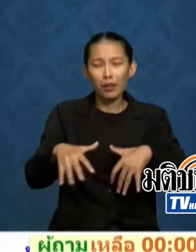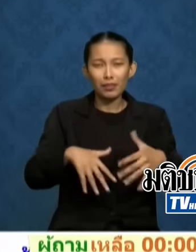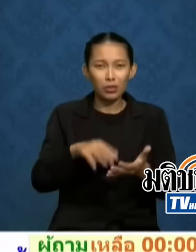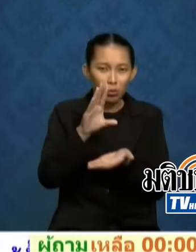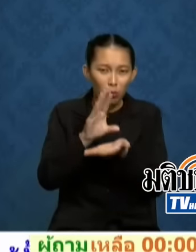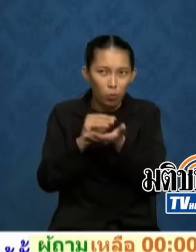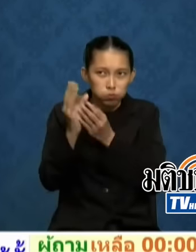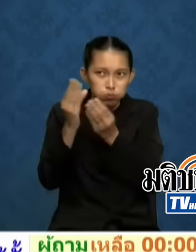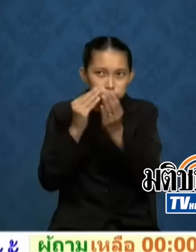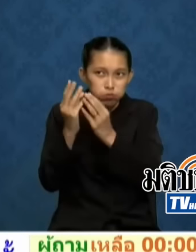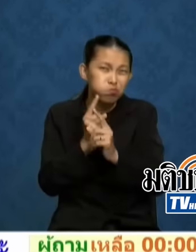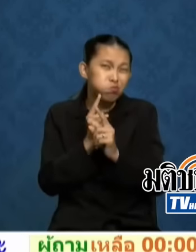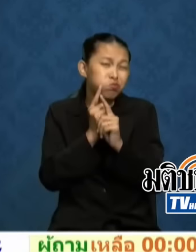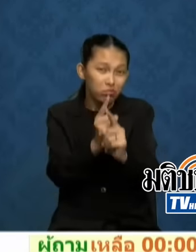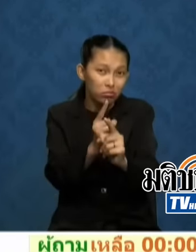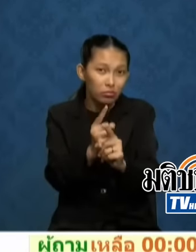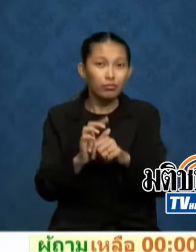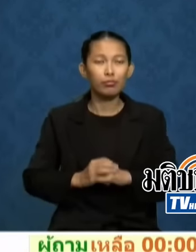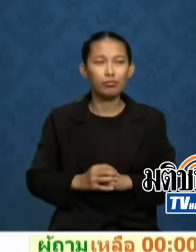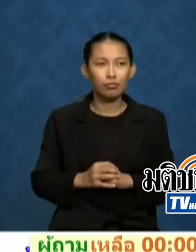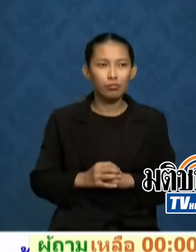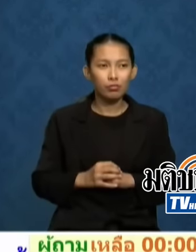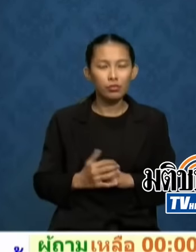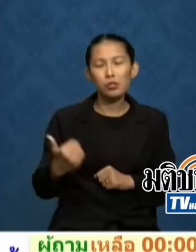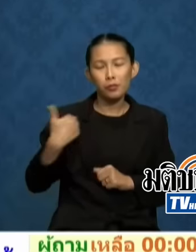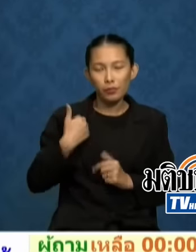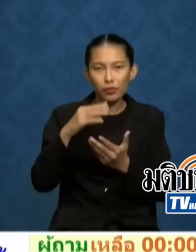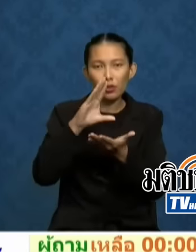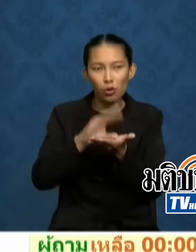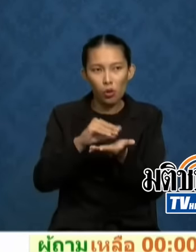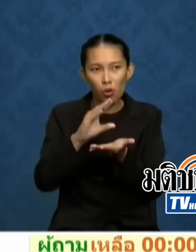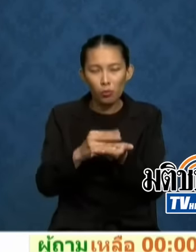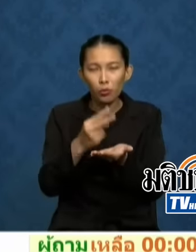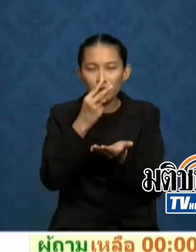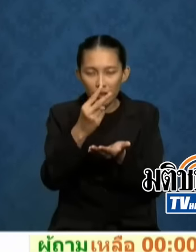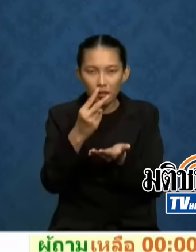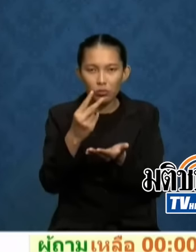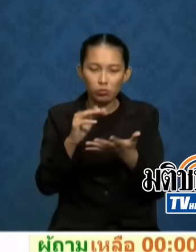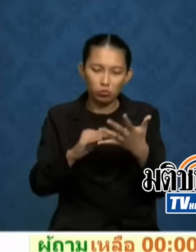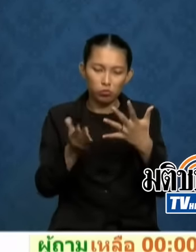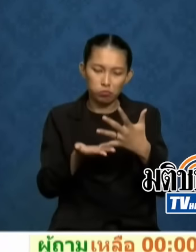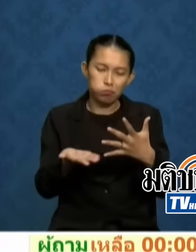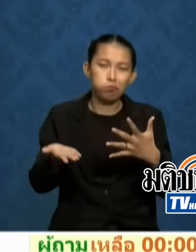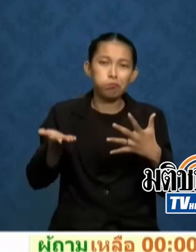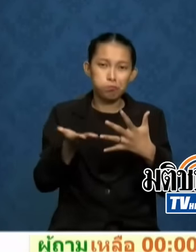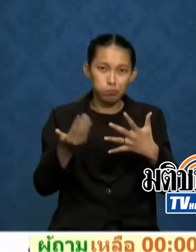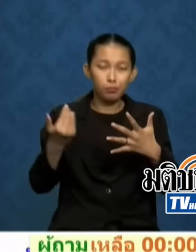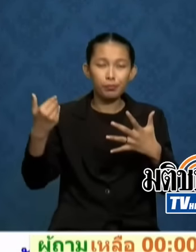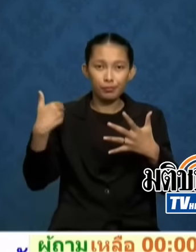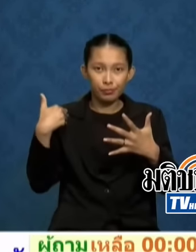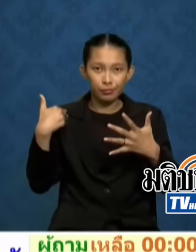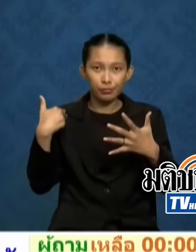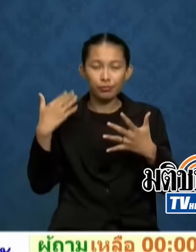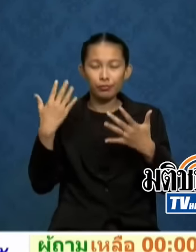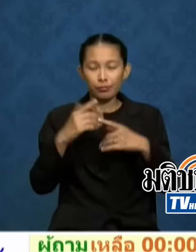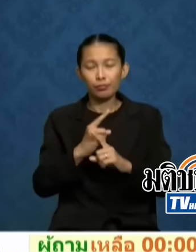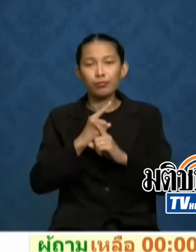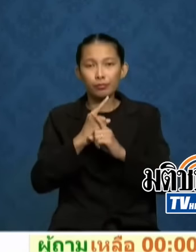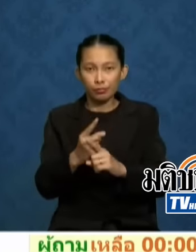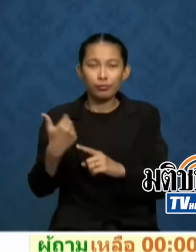ข้อมูลอย่างใกล้ชิดอันนี้ก็จะมีข้อมูลให้เห็นว่ามันมีอีกสเต็ปหนึ่งอีกระดับหนึ่งนะครับก็มีการติดต